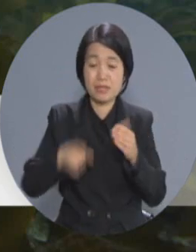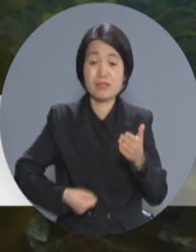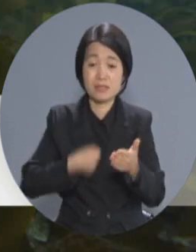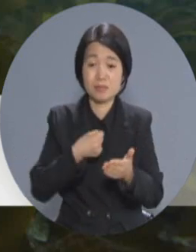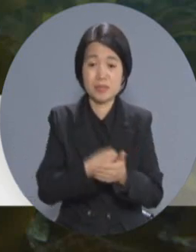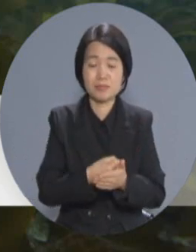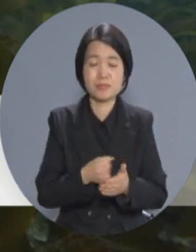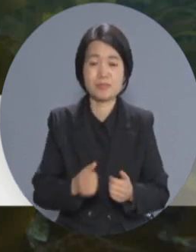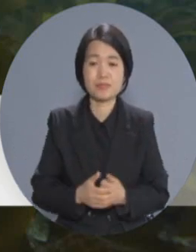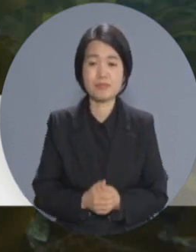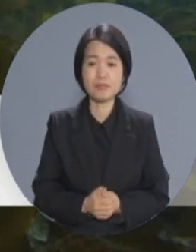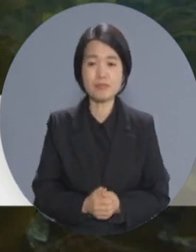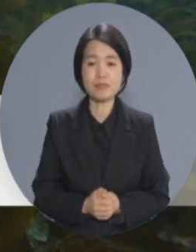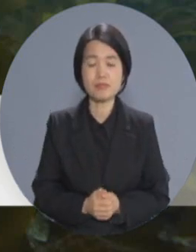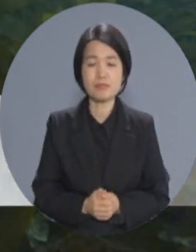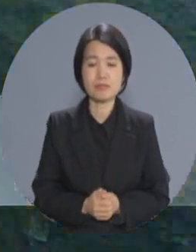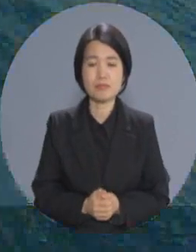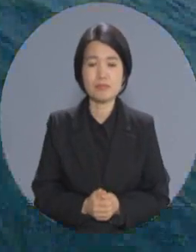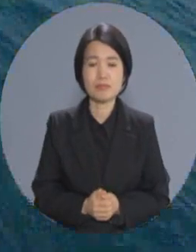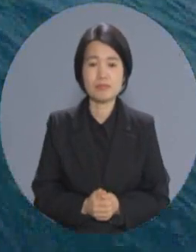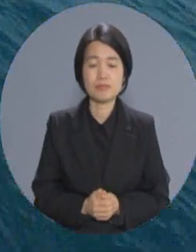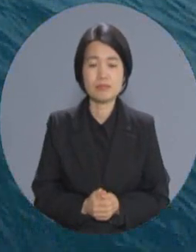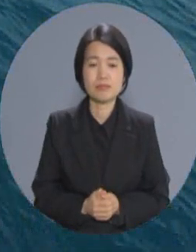김단비 기자입니다